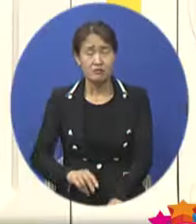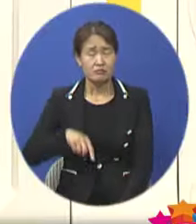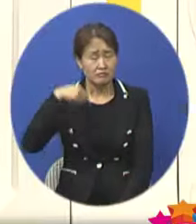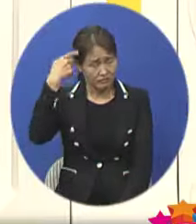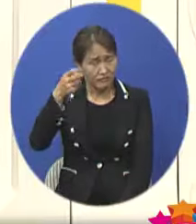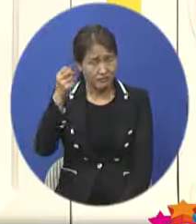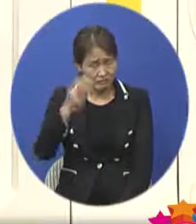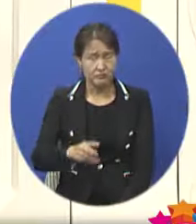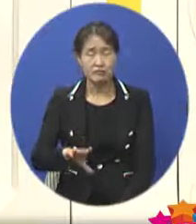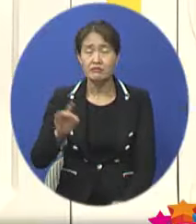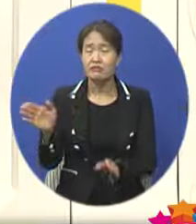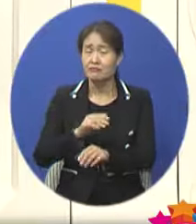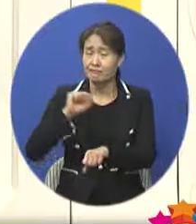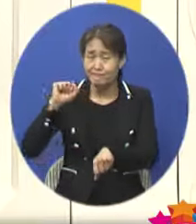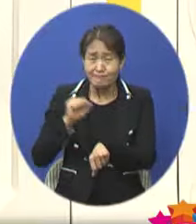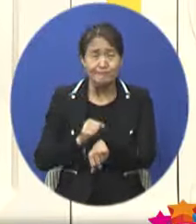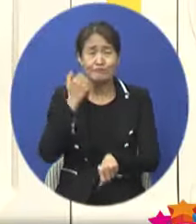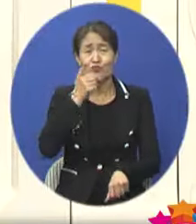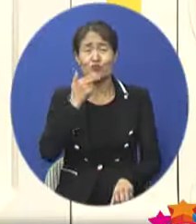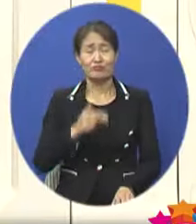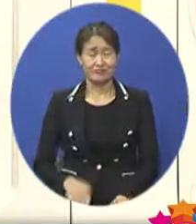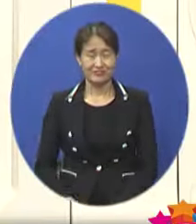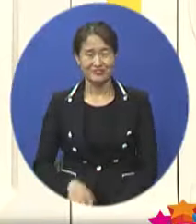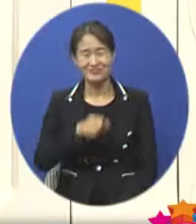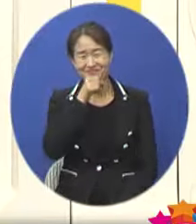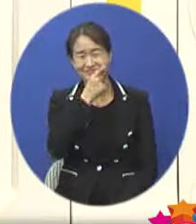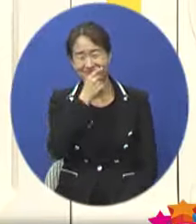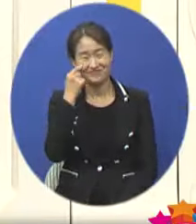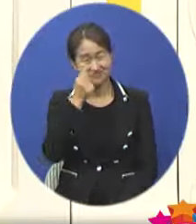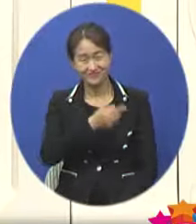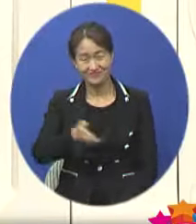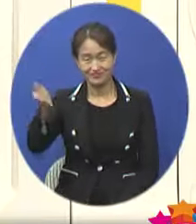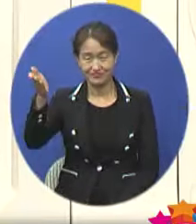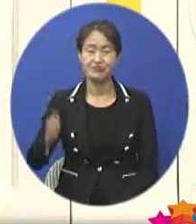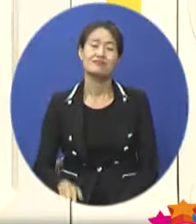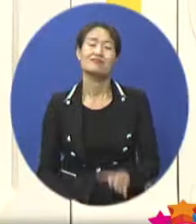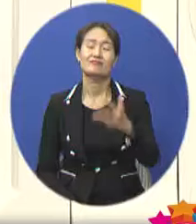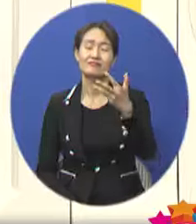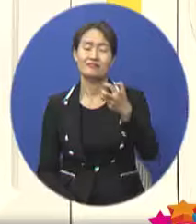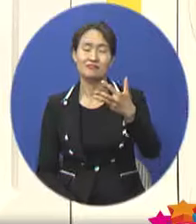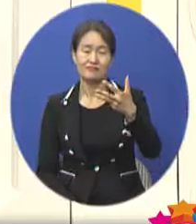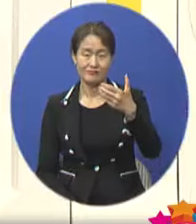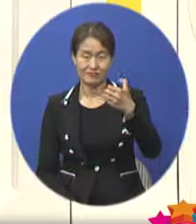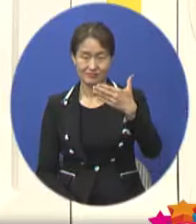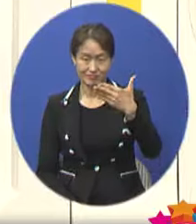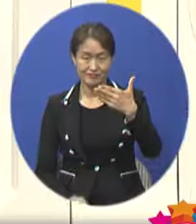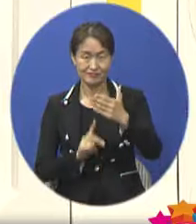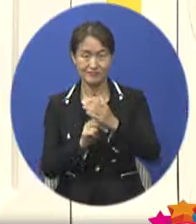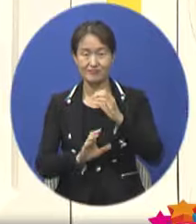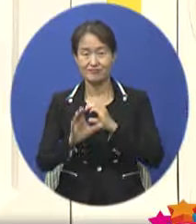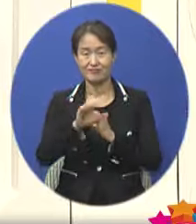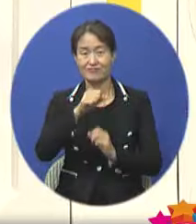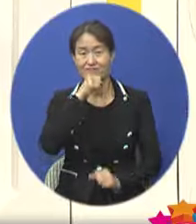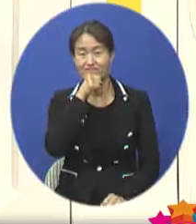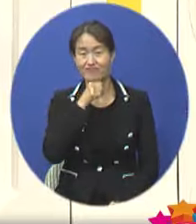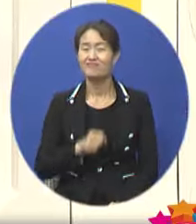네. 예, 처음부터 잘한 사람이 있어? 노래 잘해 주셨어요. 네, 점수 볼게요. 네. 점수 보여. 주세요. 8점, 8점, 9점, 보너스